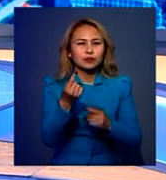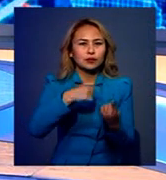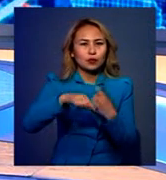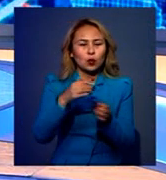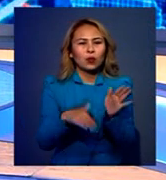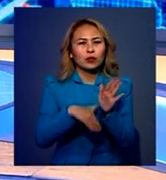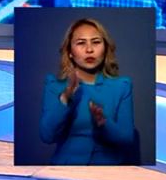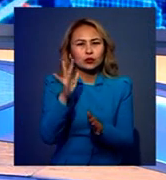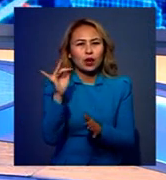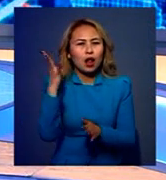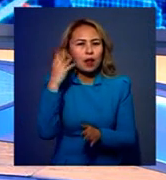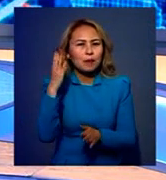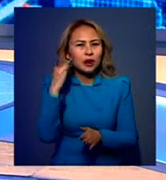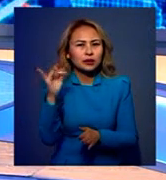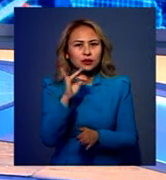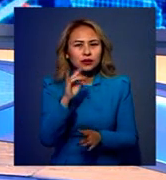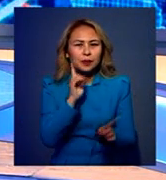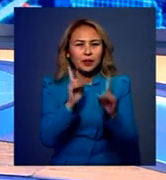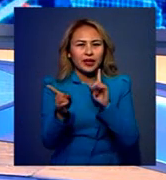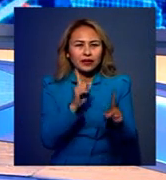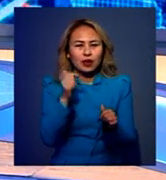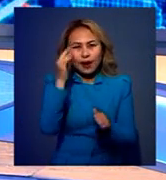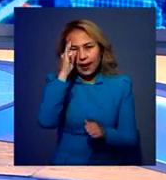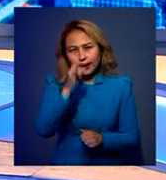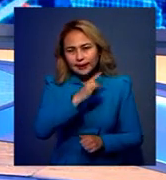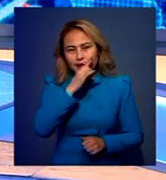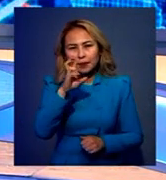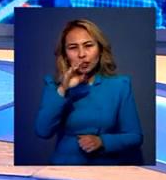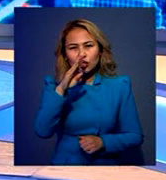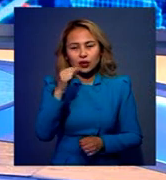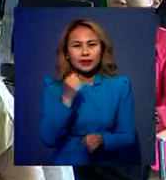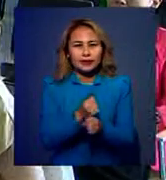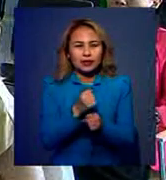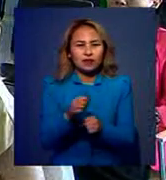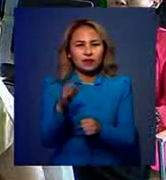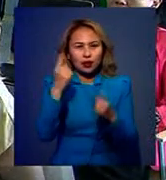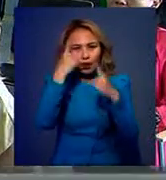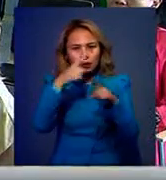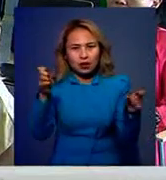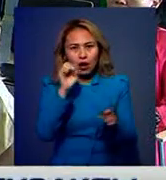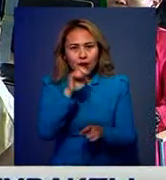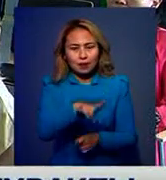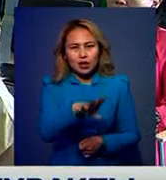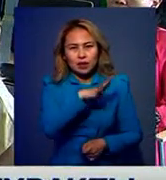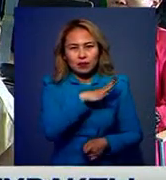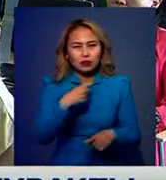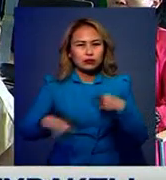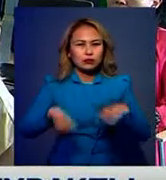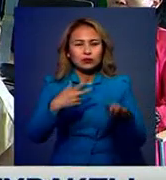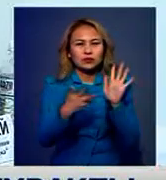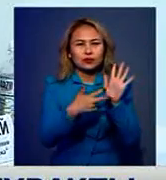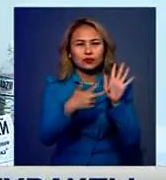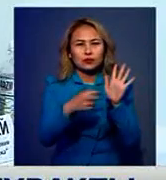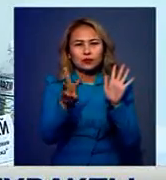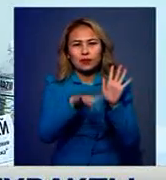өсті. Бұл туралы Алматыда өткен брифингте Қазақстан қор биржасының өкілдері хабарлады. Сәуір айында сауда көлемі